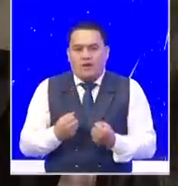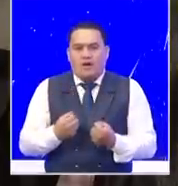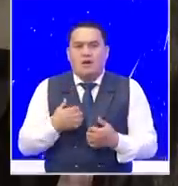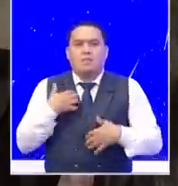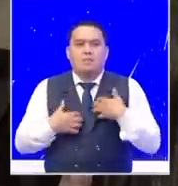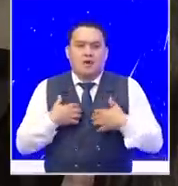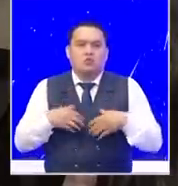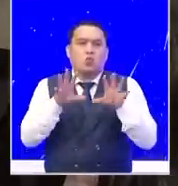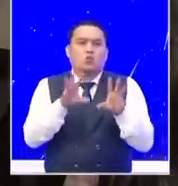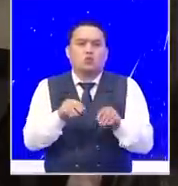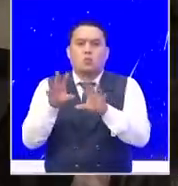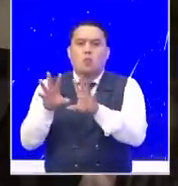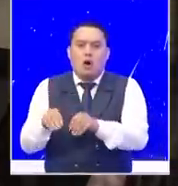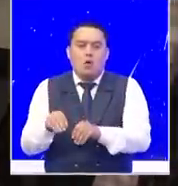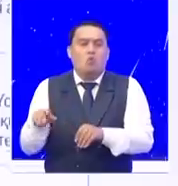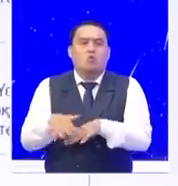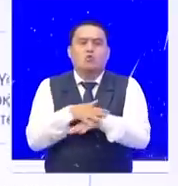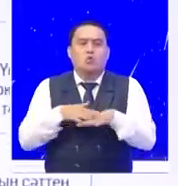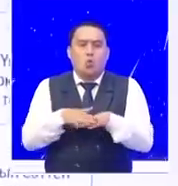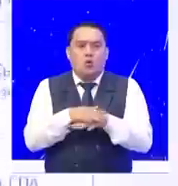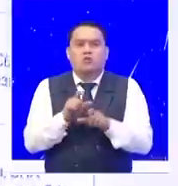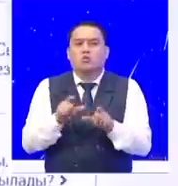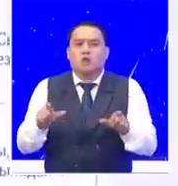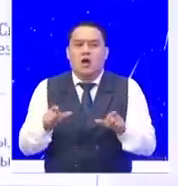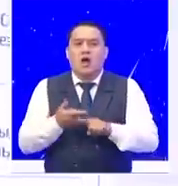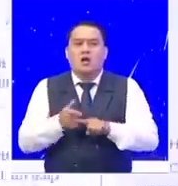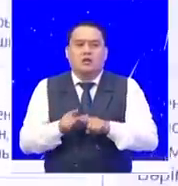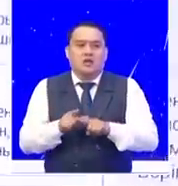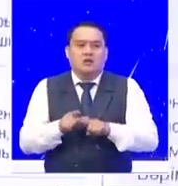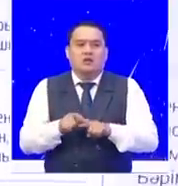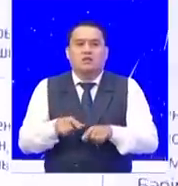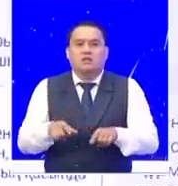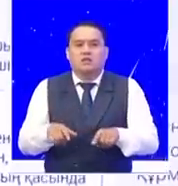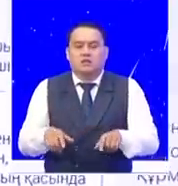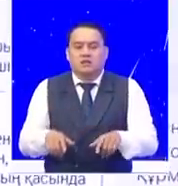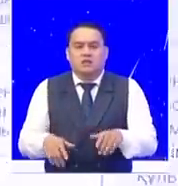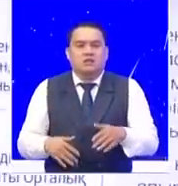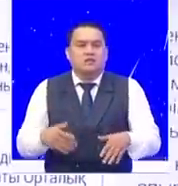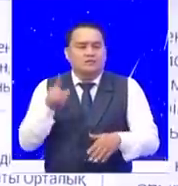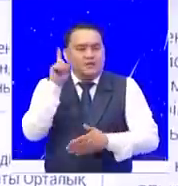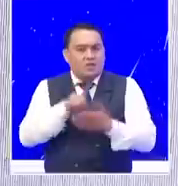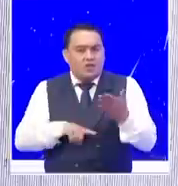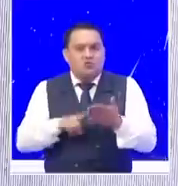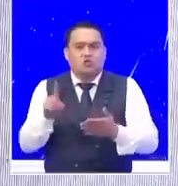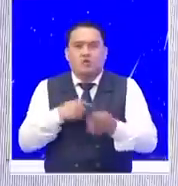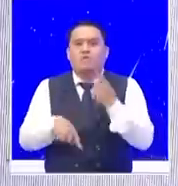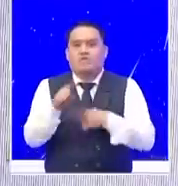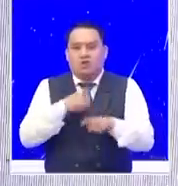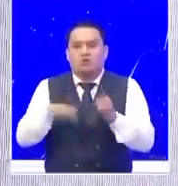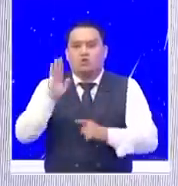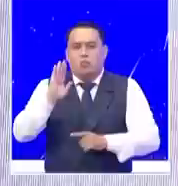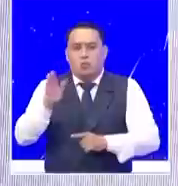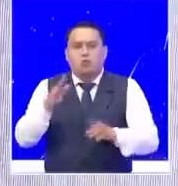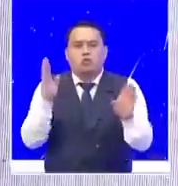поспешил успокоить коллег и многочисленных поклонников. Тогда это вселило надежду в каждого из нас, что он вернется.